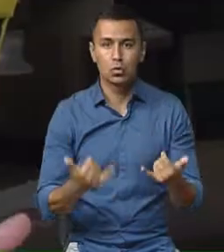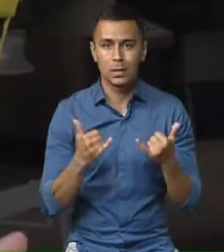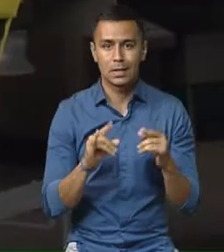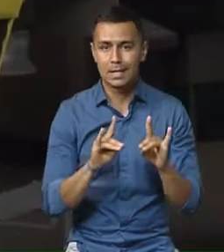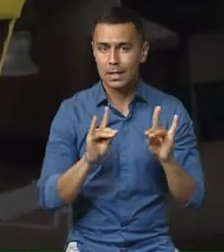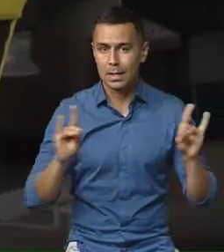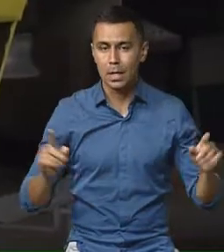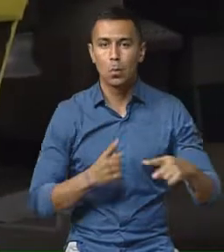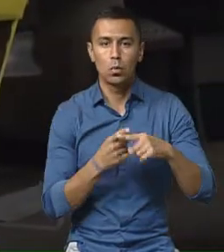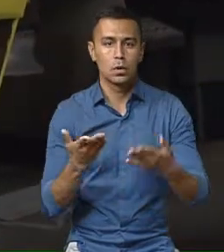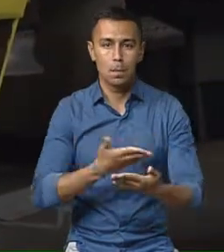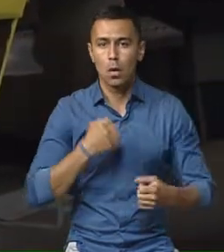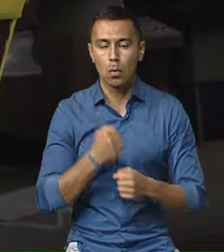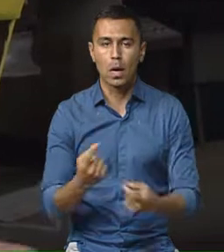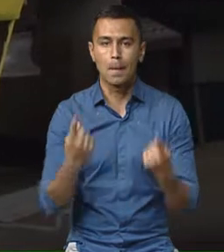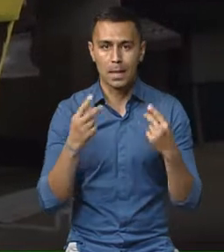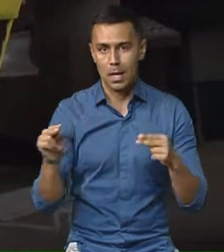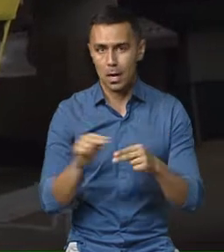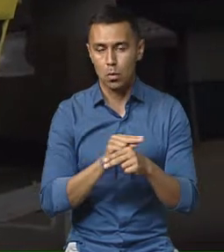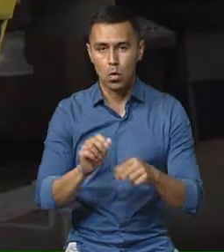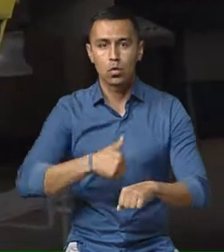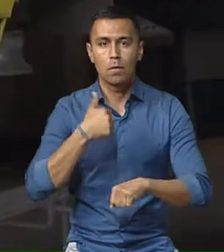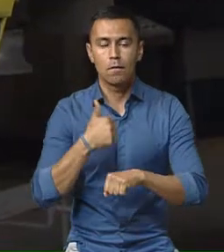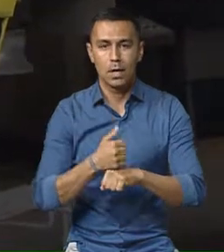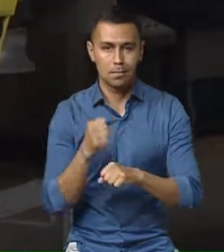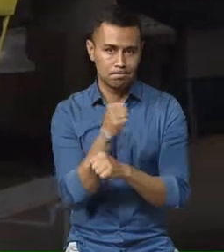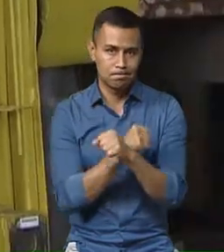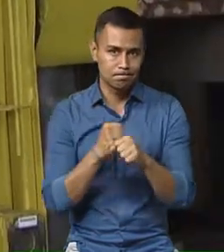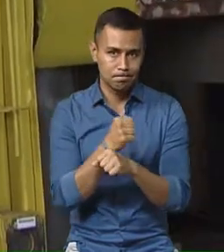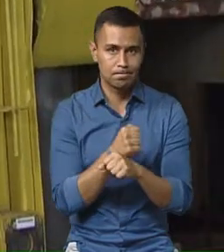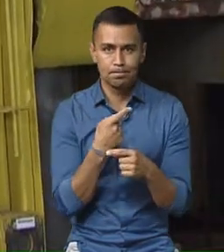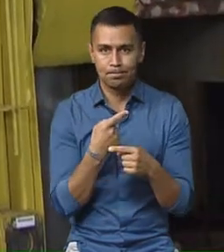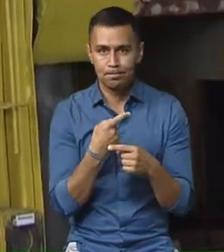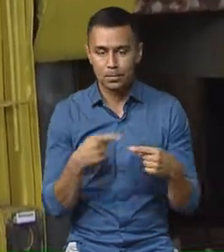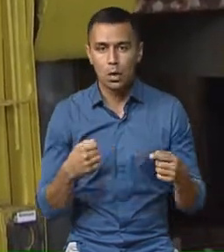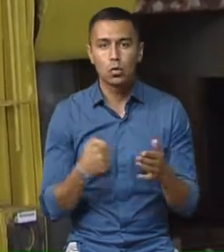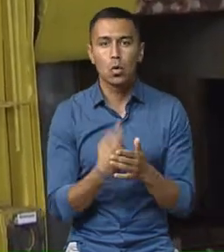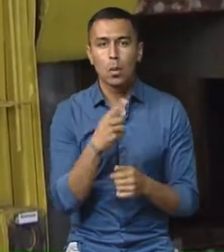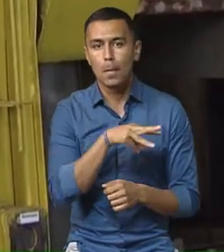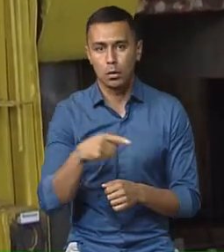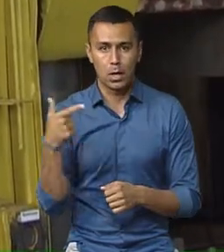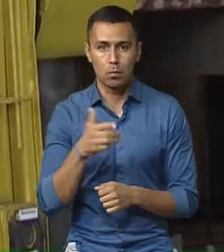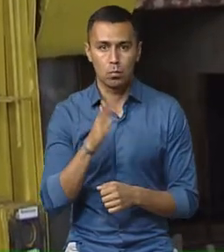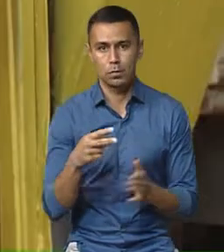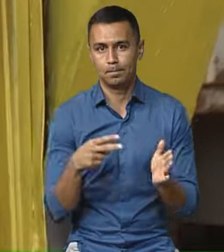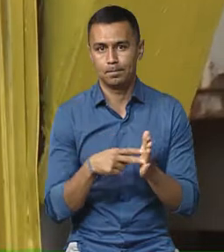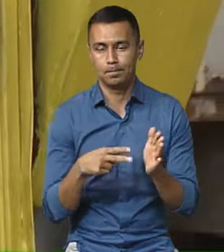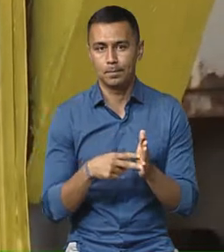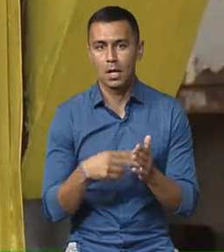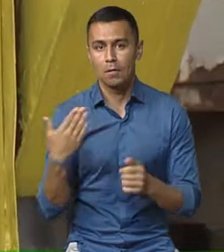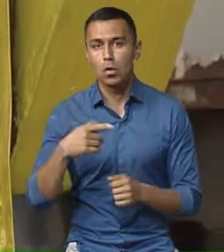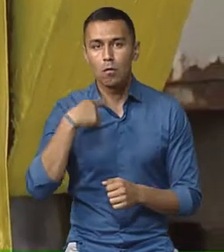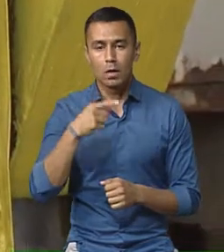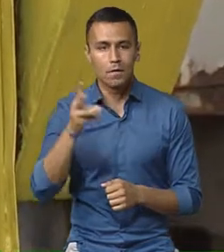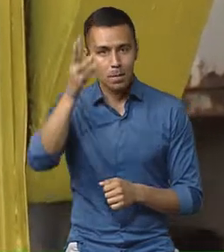сидіння, плюс ми робимо капітальні ремонти основних вузлів і агрегатів, до мільйона гривень будуть вартувати. За його словами,